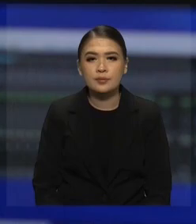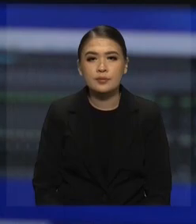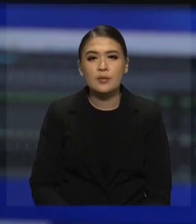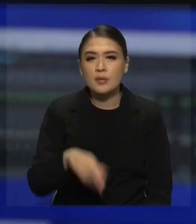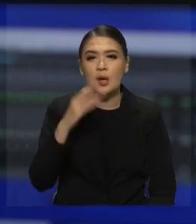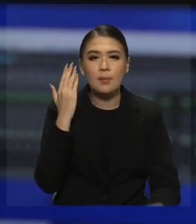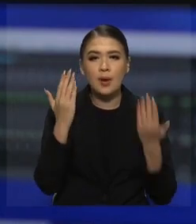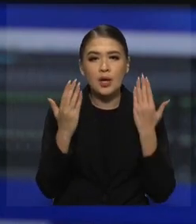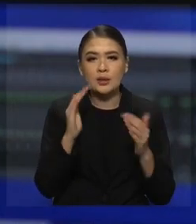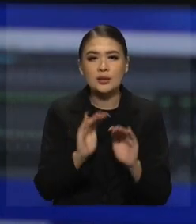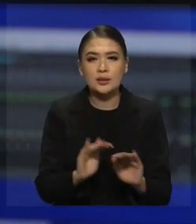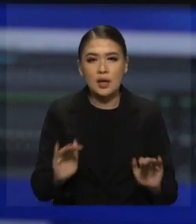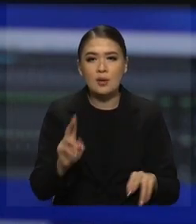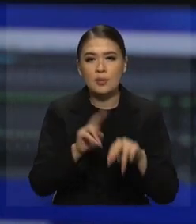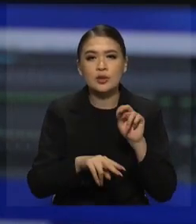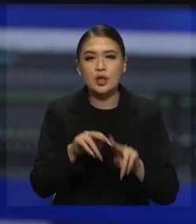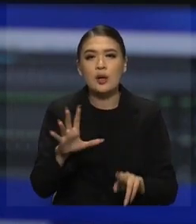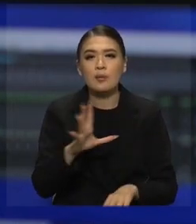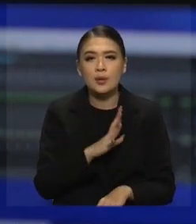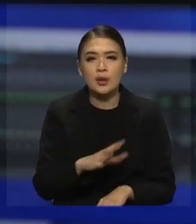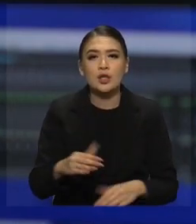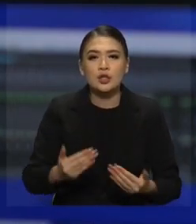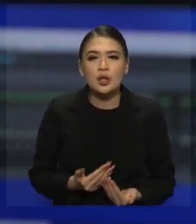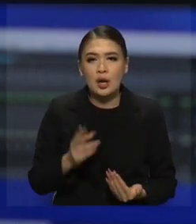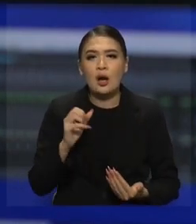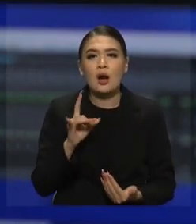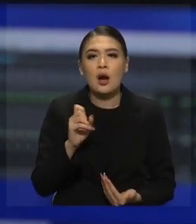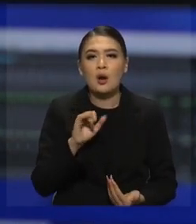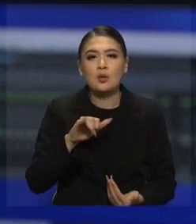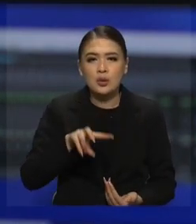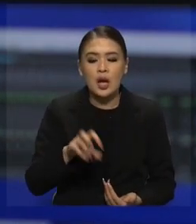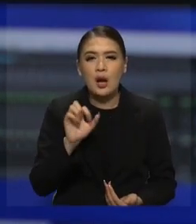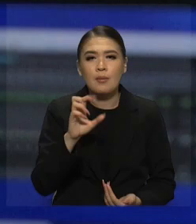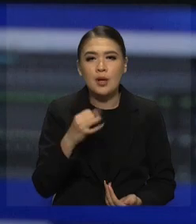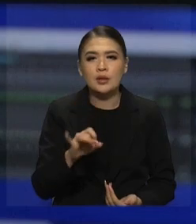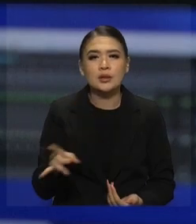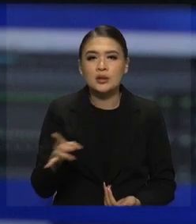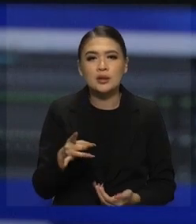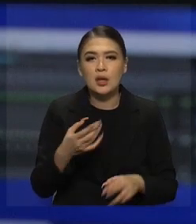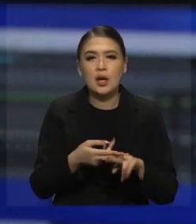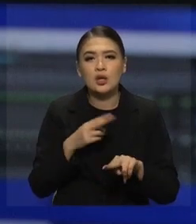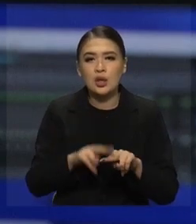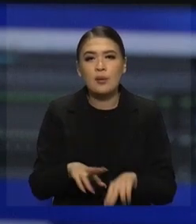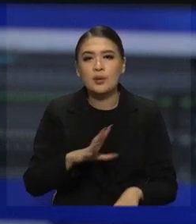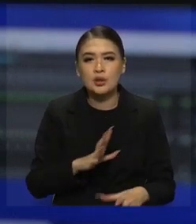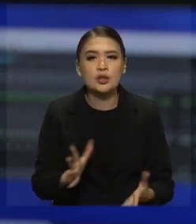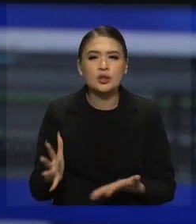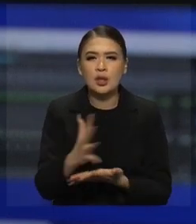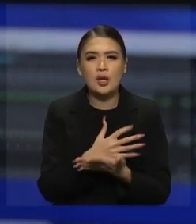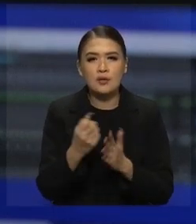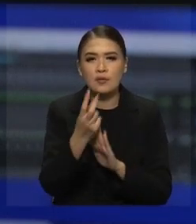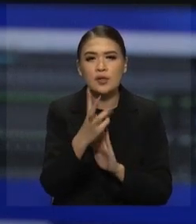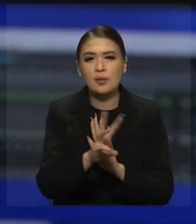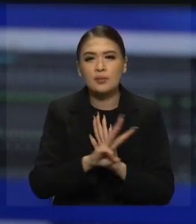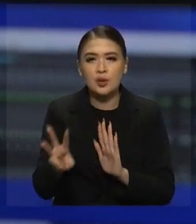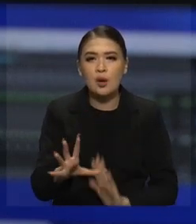Парк с детской площадкой построили жители села Караул Абайского района. На его возведение сельчане собрали 12